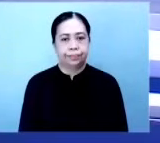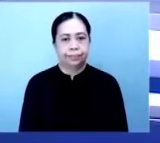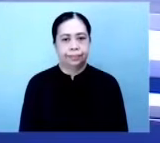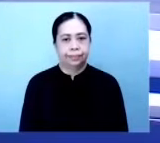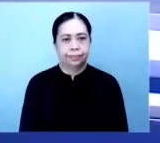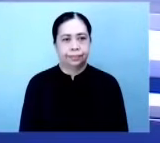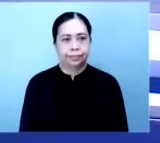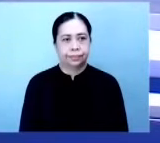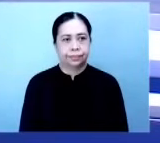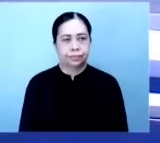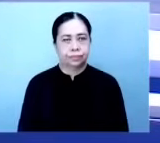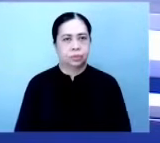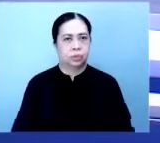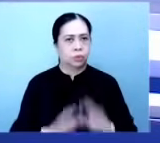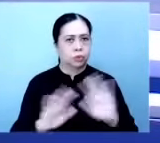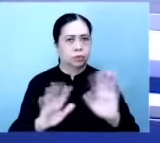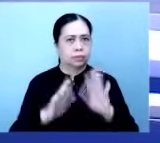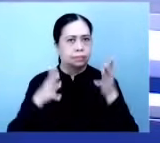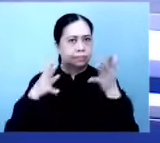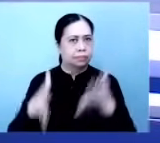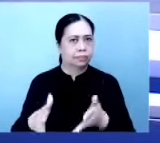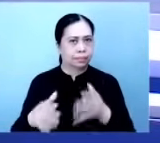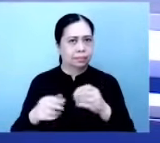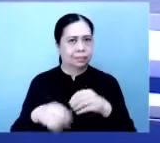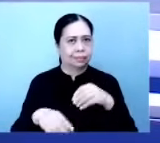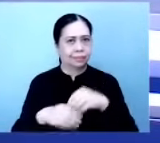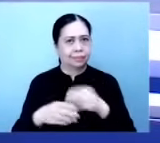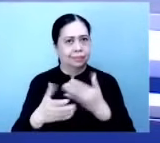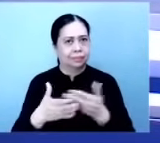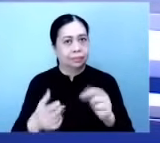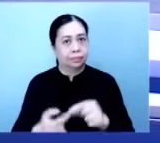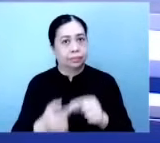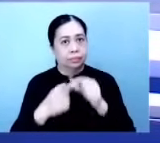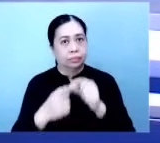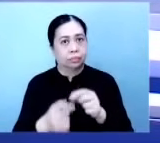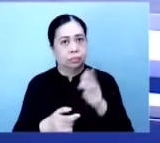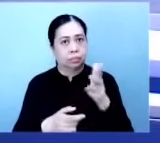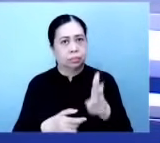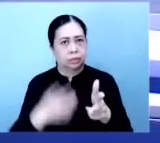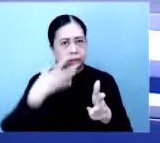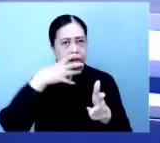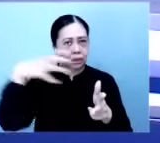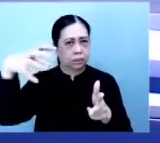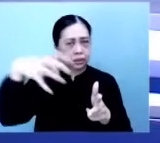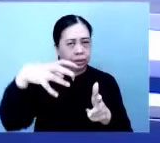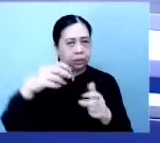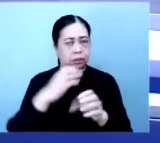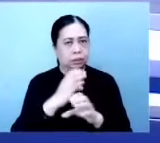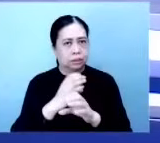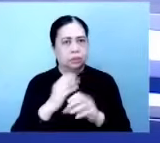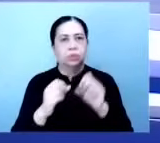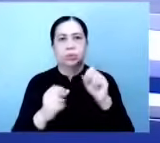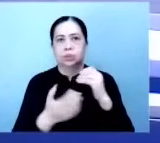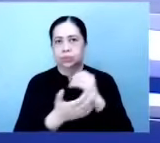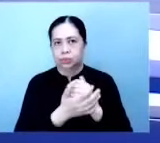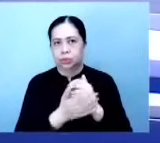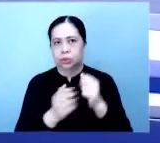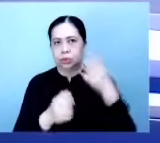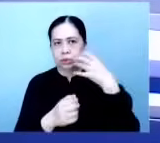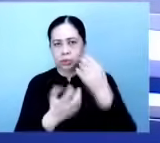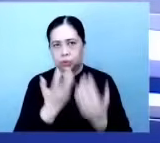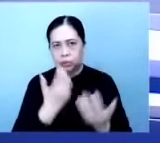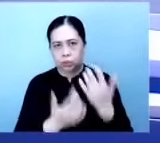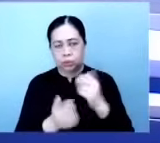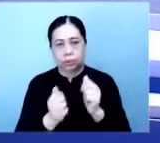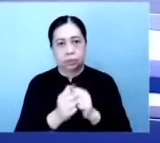Huwag raw basta-basta mag-iwan ng gamit sa loob ng sasakyan, lalo na kung nakaprada ito sa initan para iwas sunog. Kabila na dyan yung mga